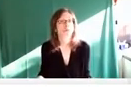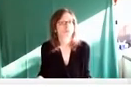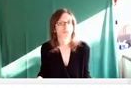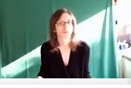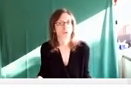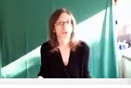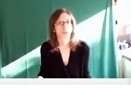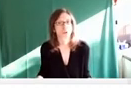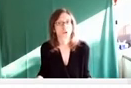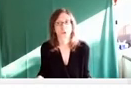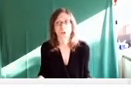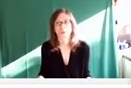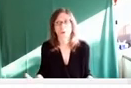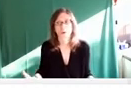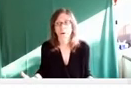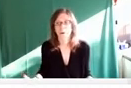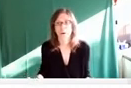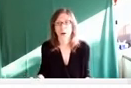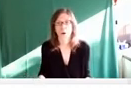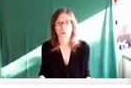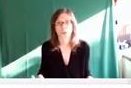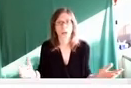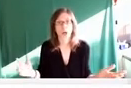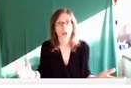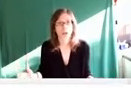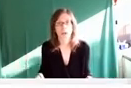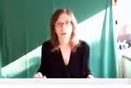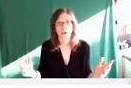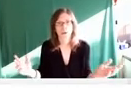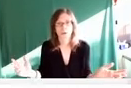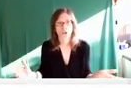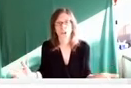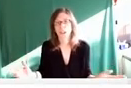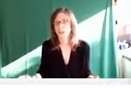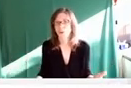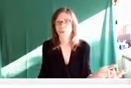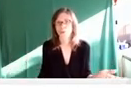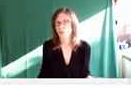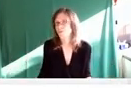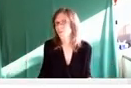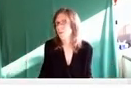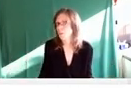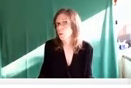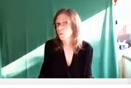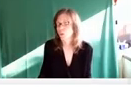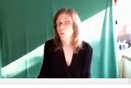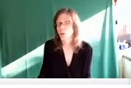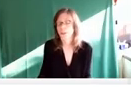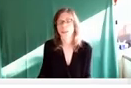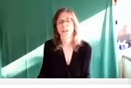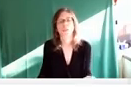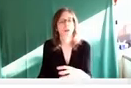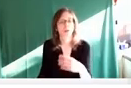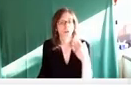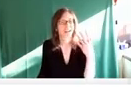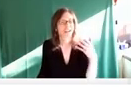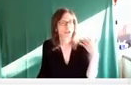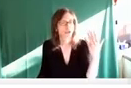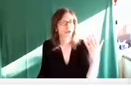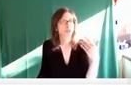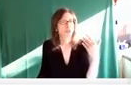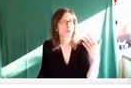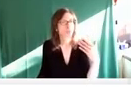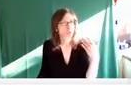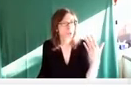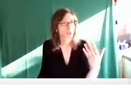ben, je sais pas, je vais-tu avoir un tera, un gig, c'est pas tout le monde qui le sait dès le départ. Donc, c'est